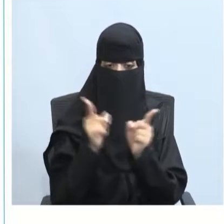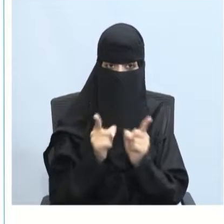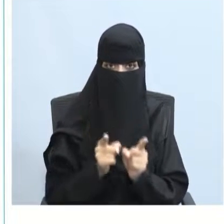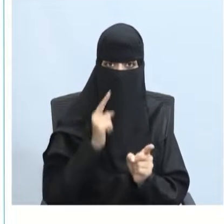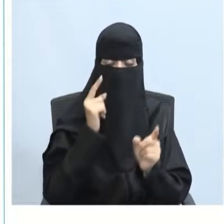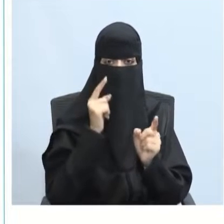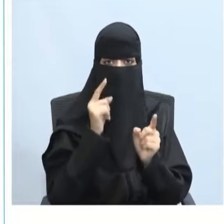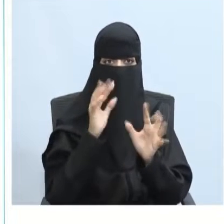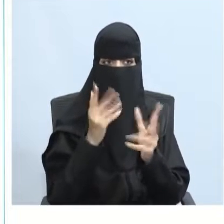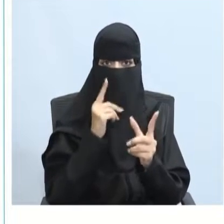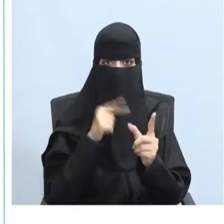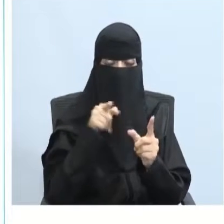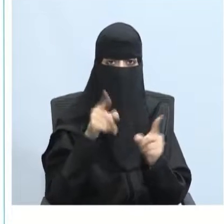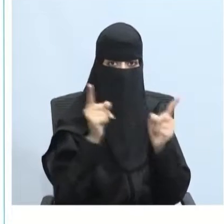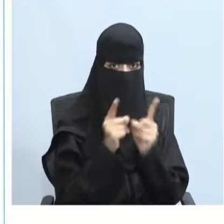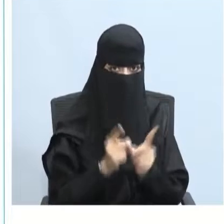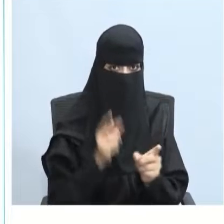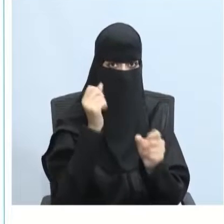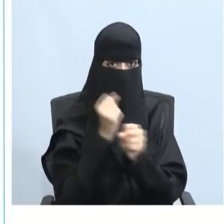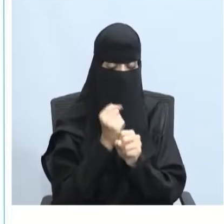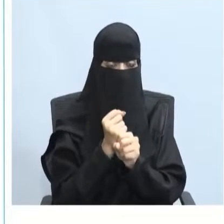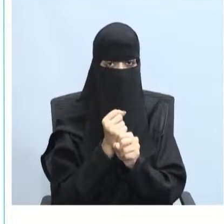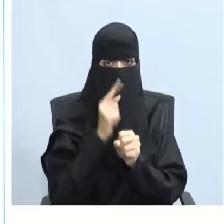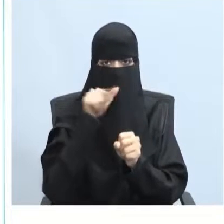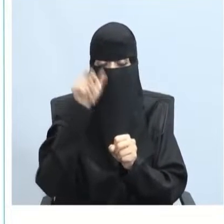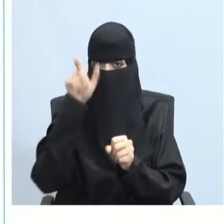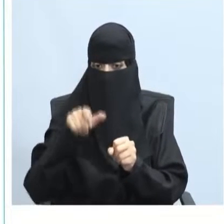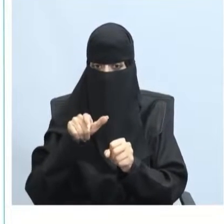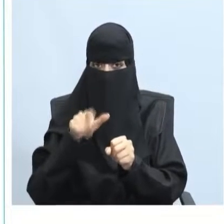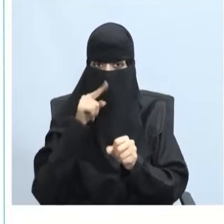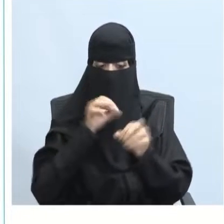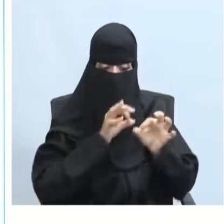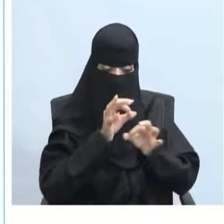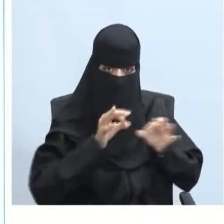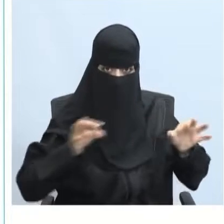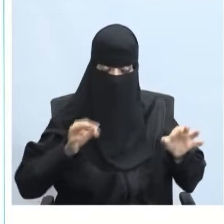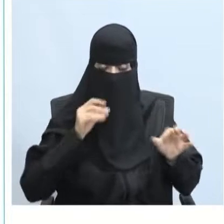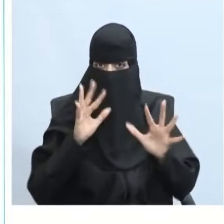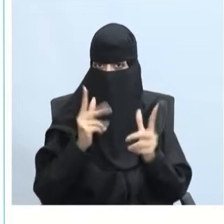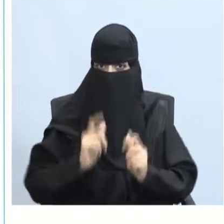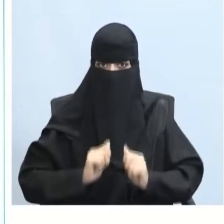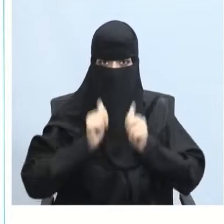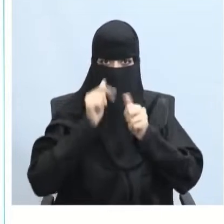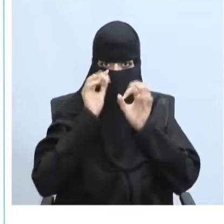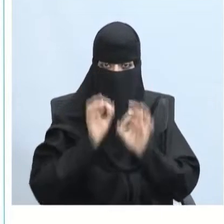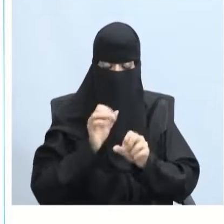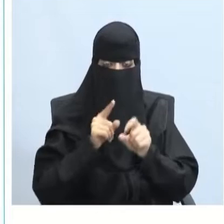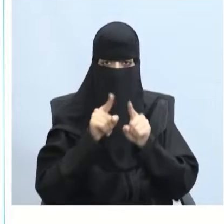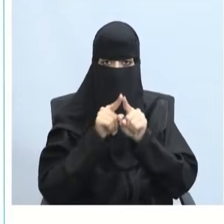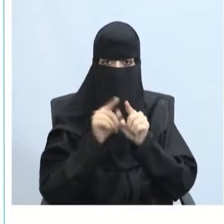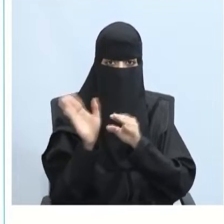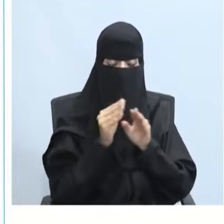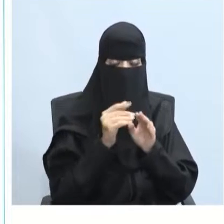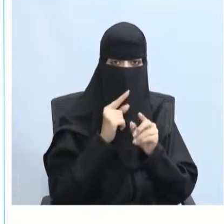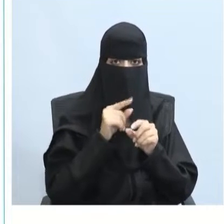المهام الفرديه وتخطيطها وتنفيذها ضمن اطار زمني تنفذ اي مهمه من حيث